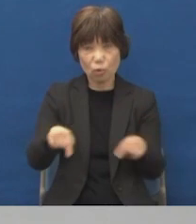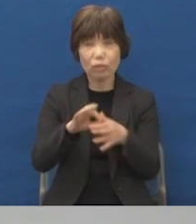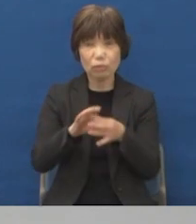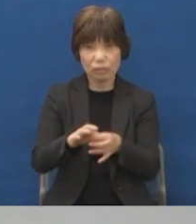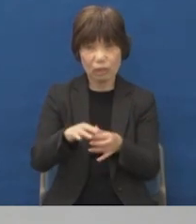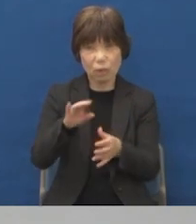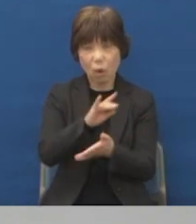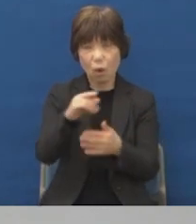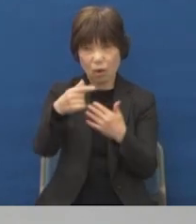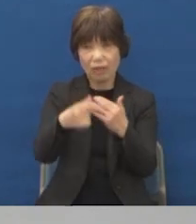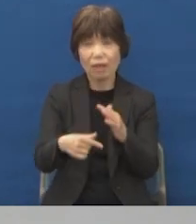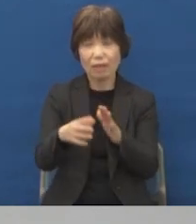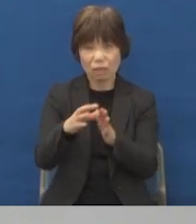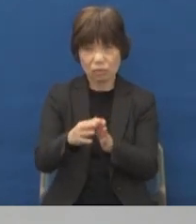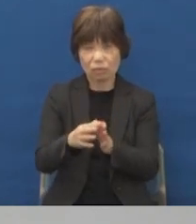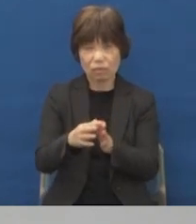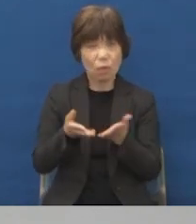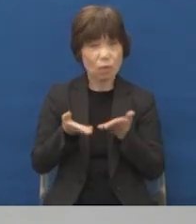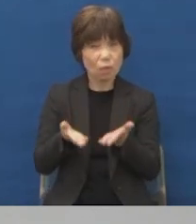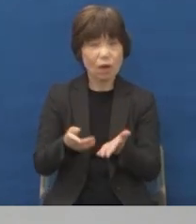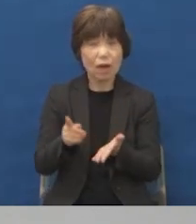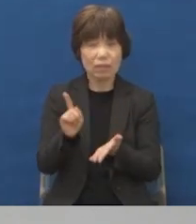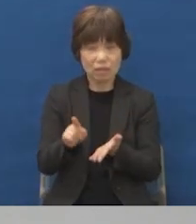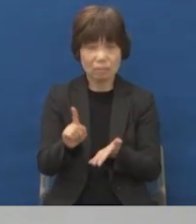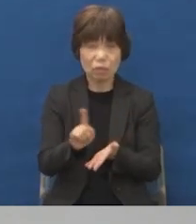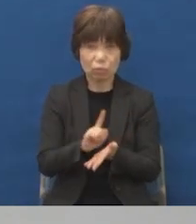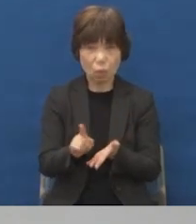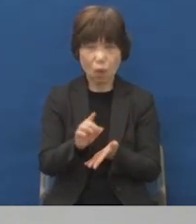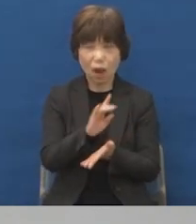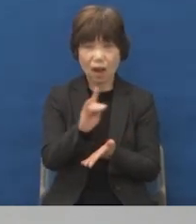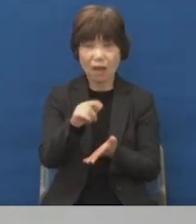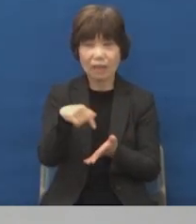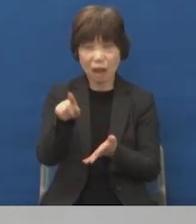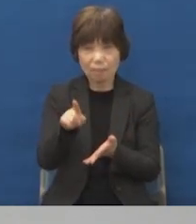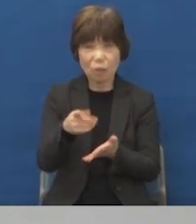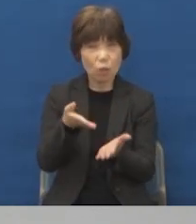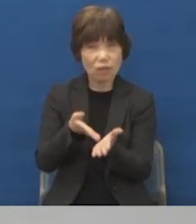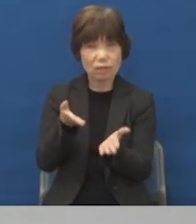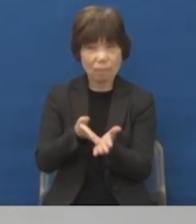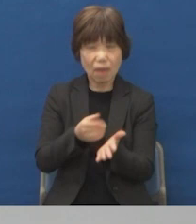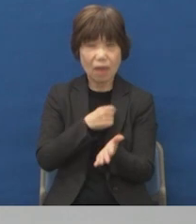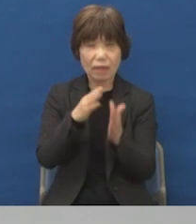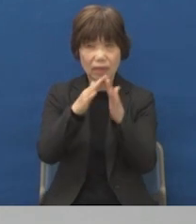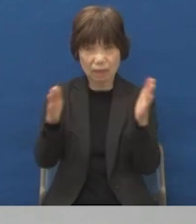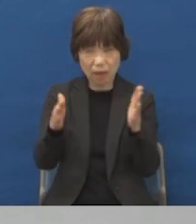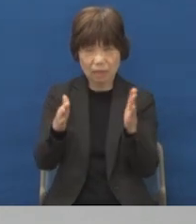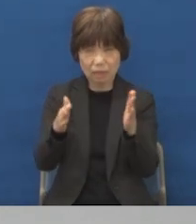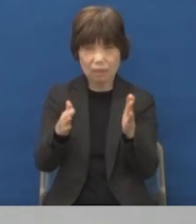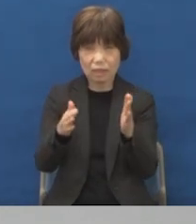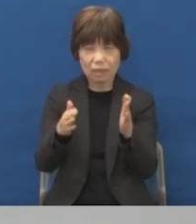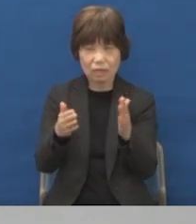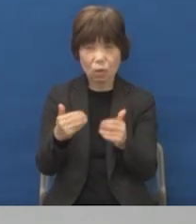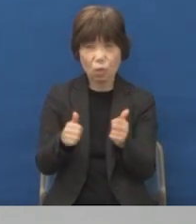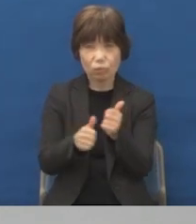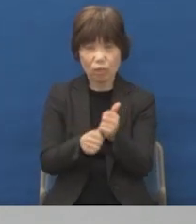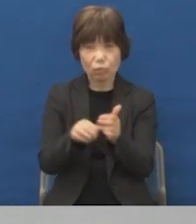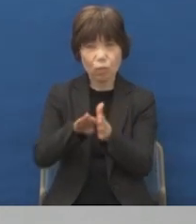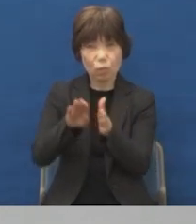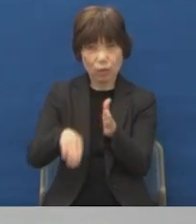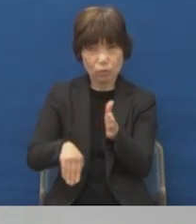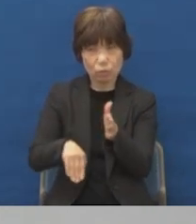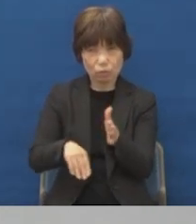します。お諮りいたします。本案は議案の説明及び委員会付託を省略することにご異議ありません